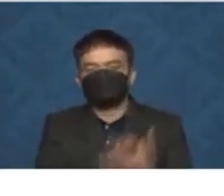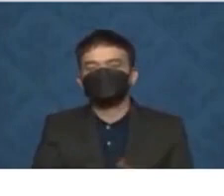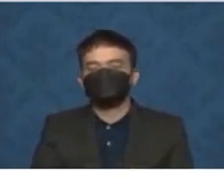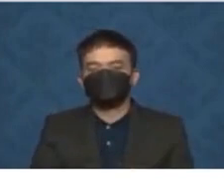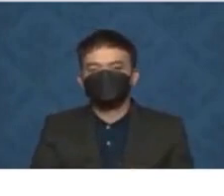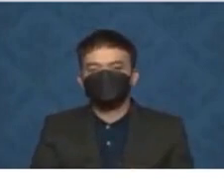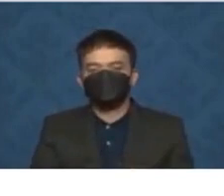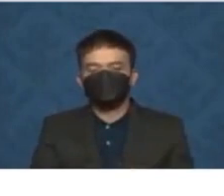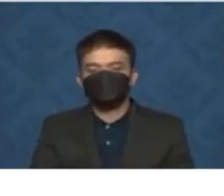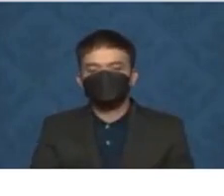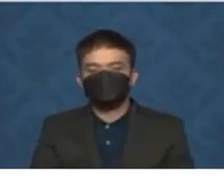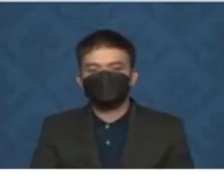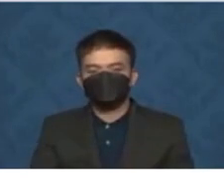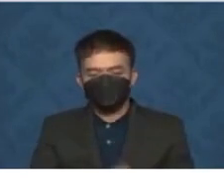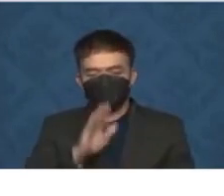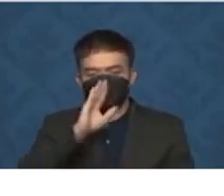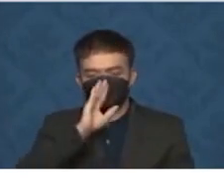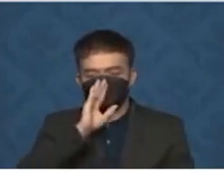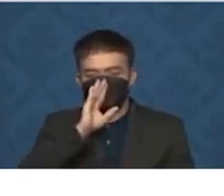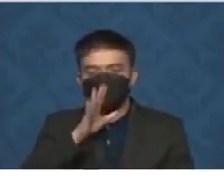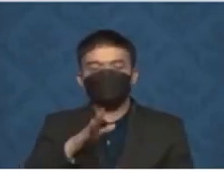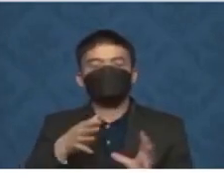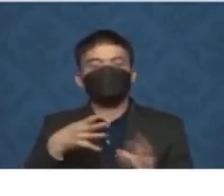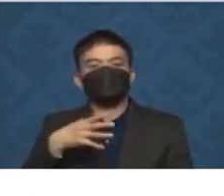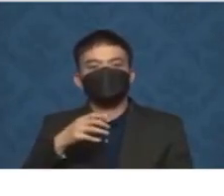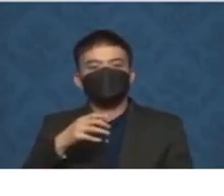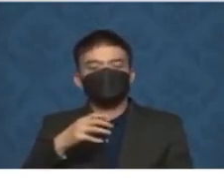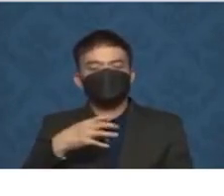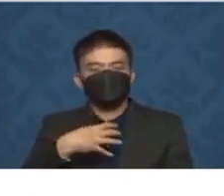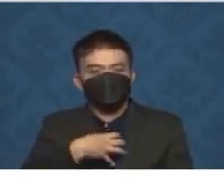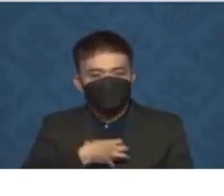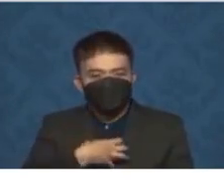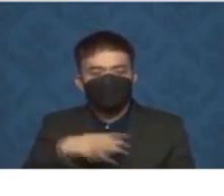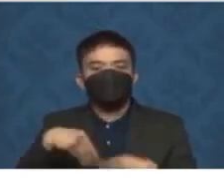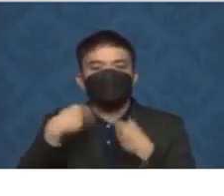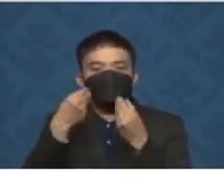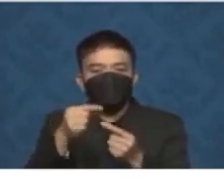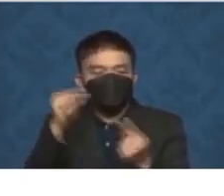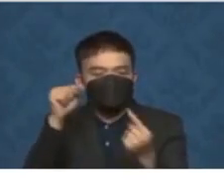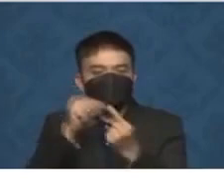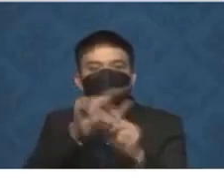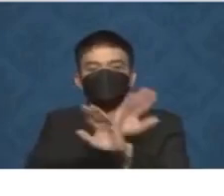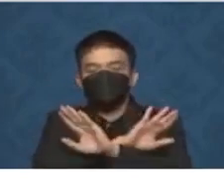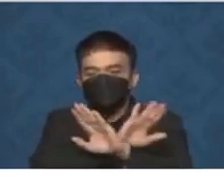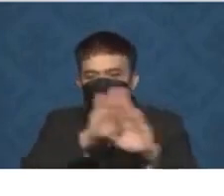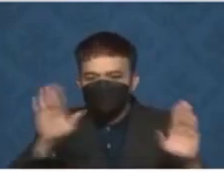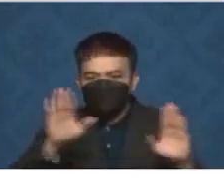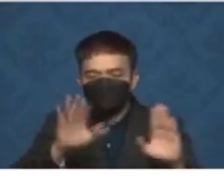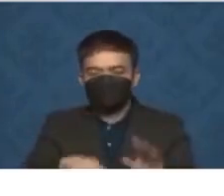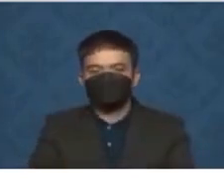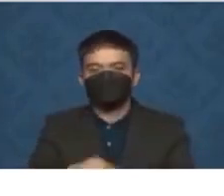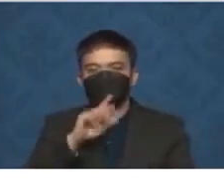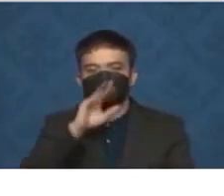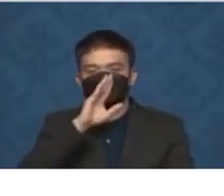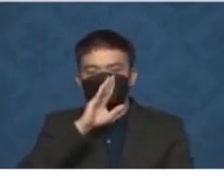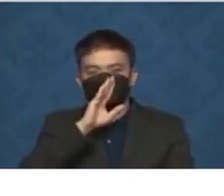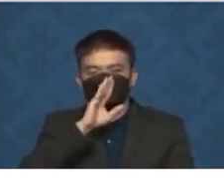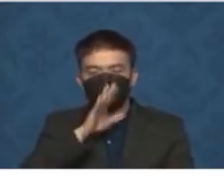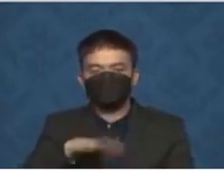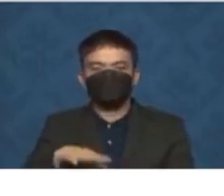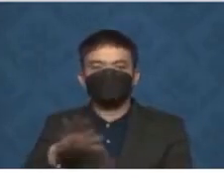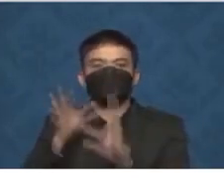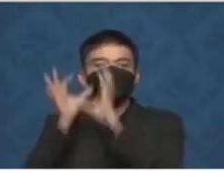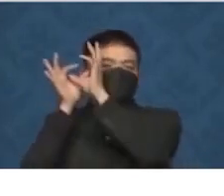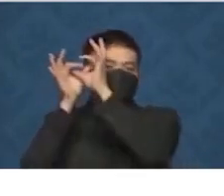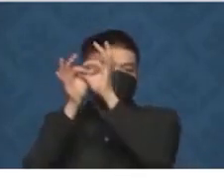ถึงการเรียกร้องให้มีการงดหรือยกเลิกพระราชกรณียกิจที่มีการสืบสานม